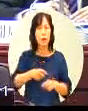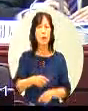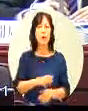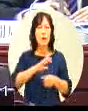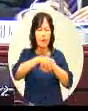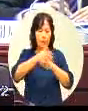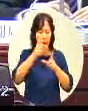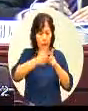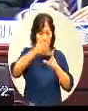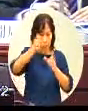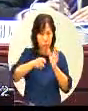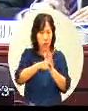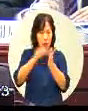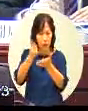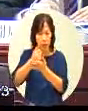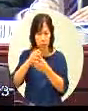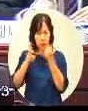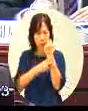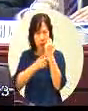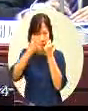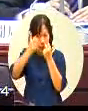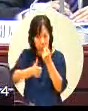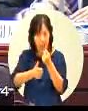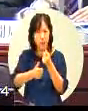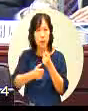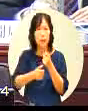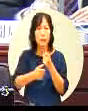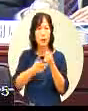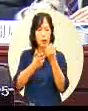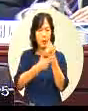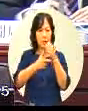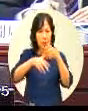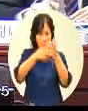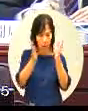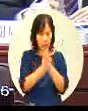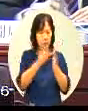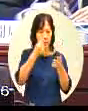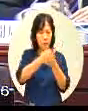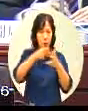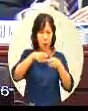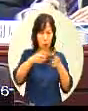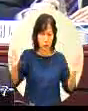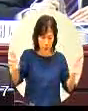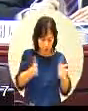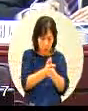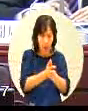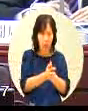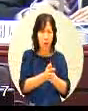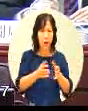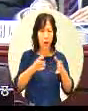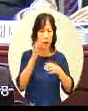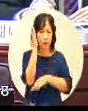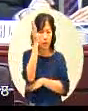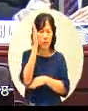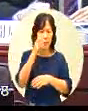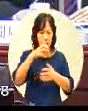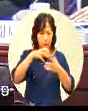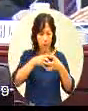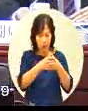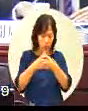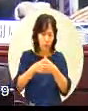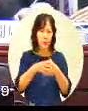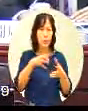长邀请地方里干事、里长、志工，包括市府的团队，现